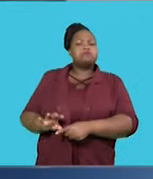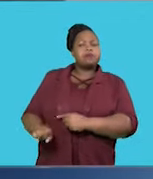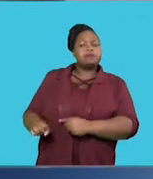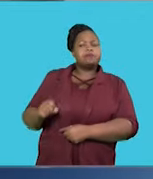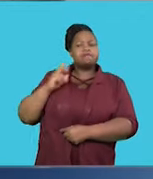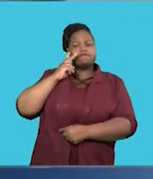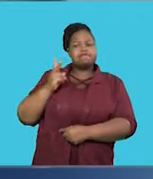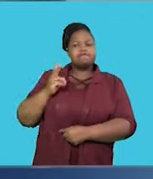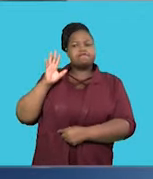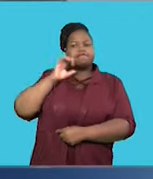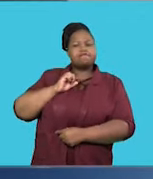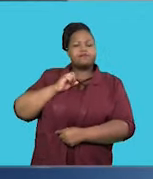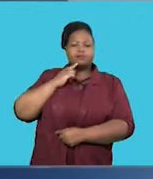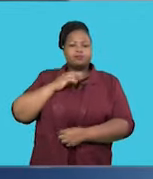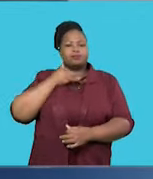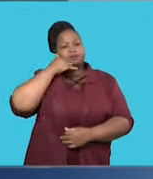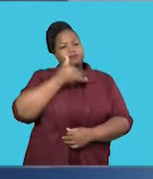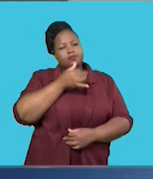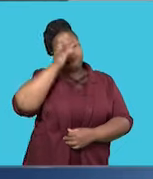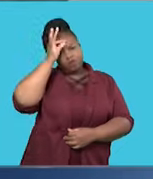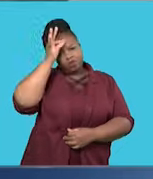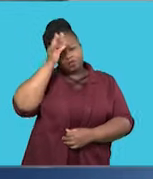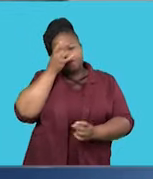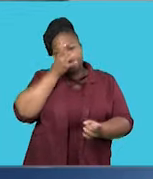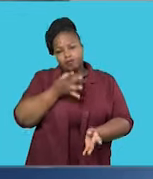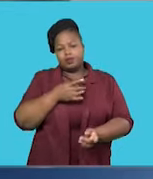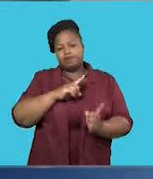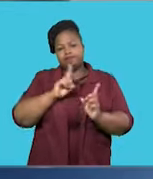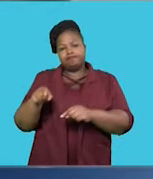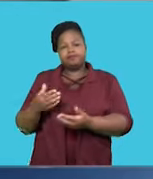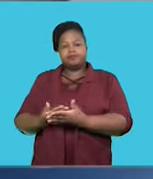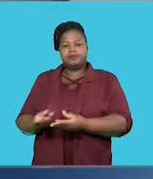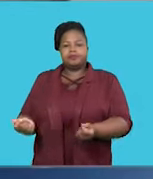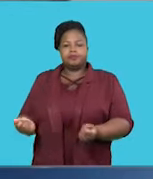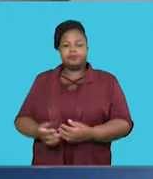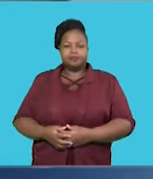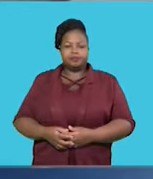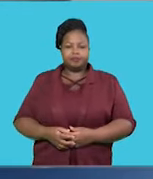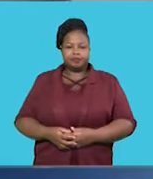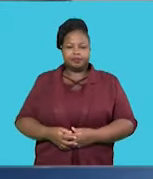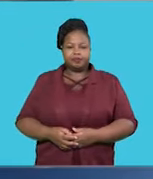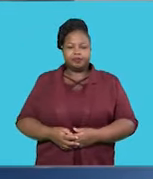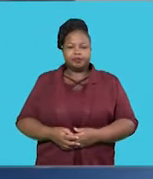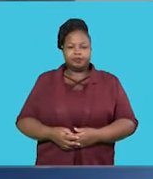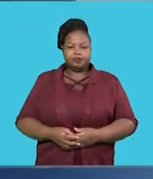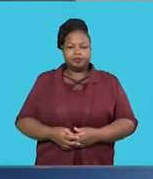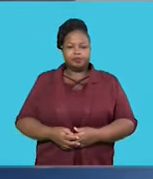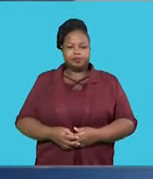abayisolayo abaqinisekisa ukuthi bayawathinta amaphoyisa ukuze ezosheshe iphendule kuleso sigameko